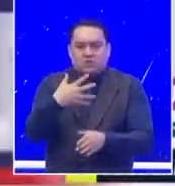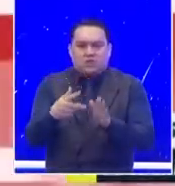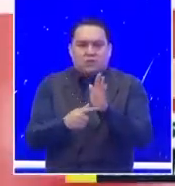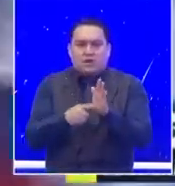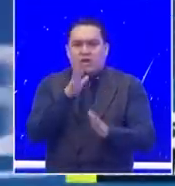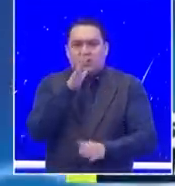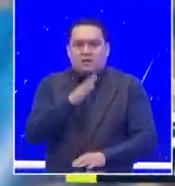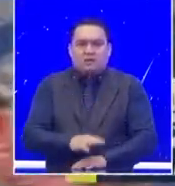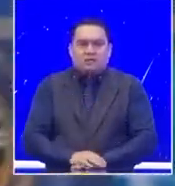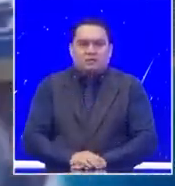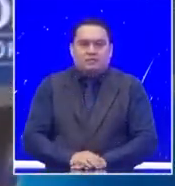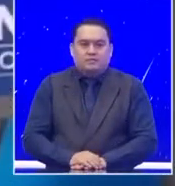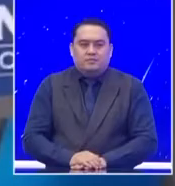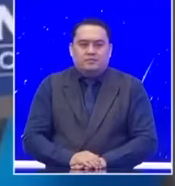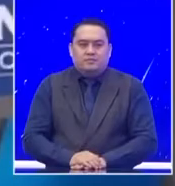лет.